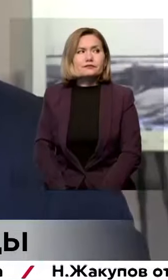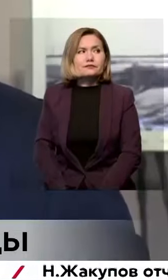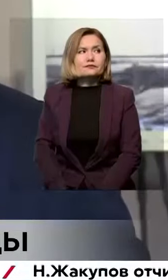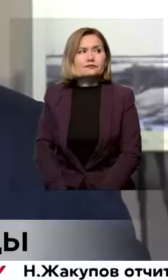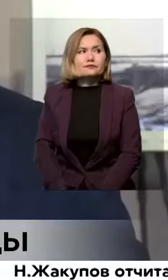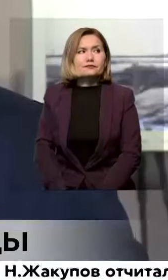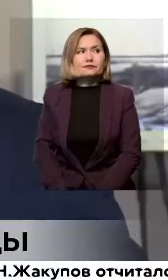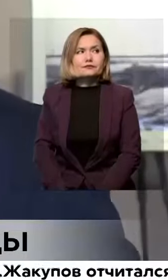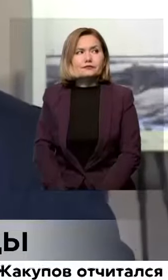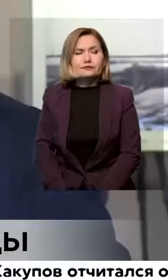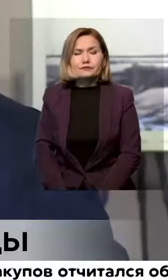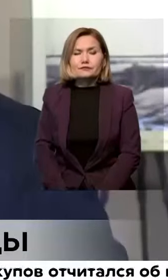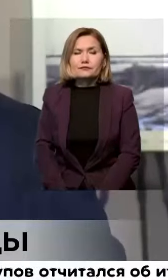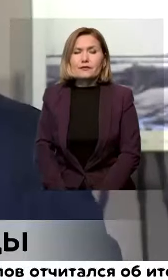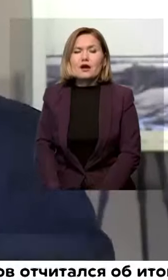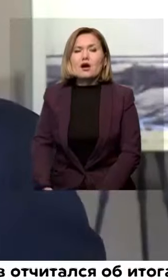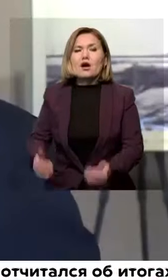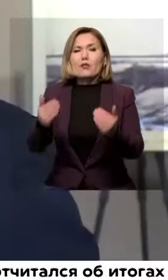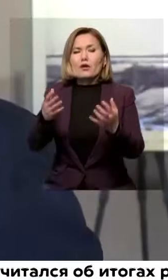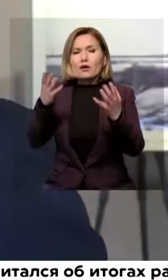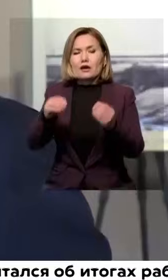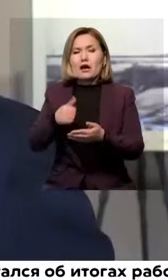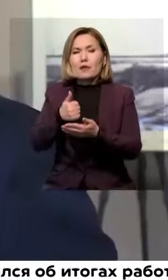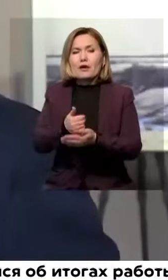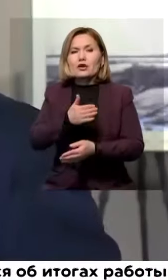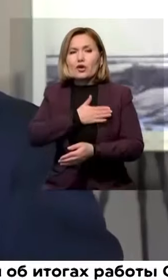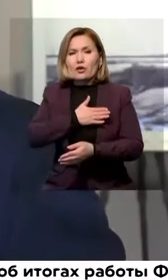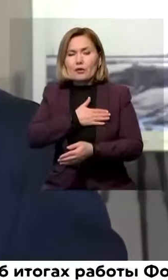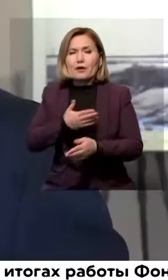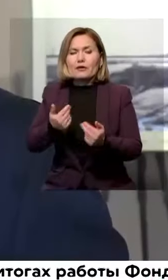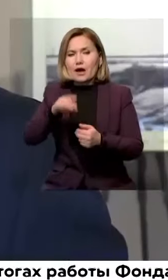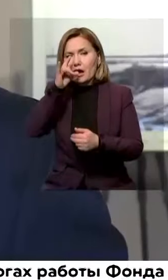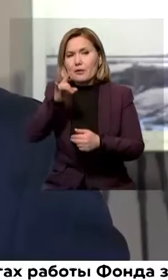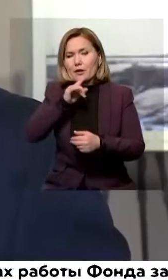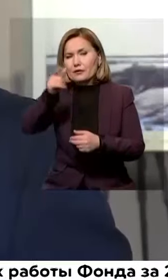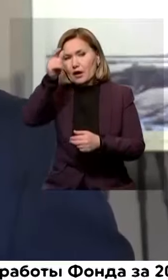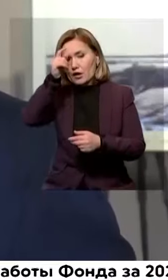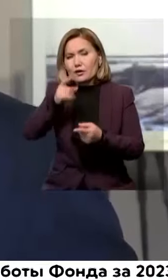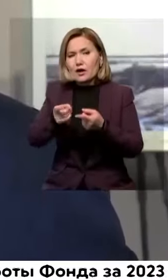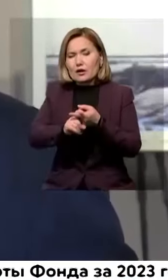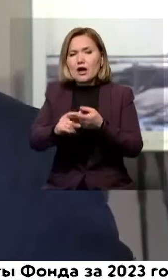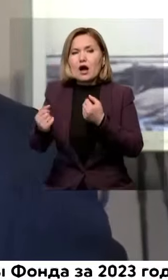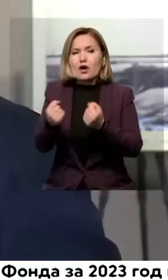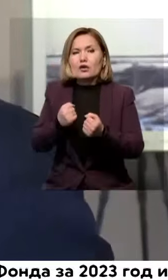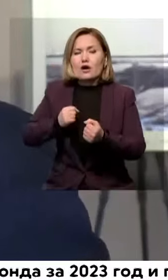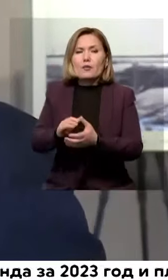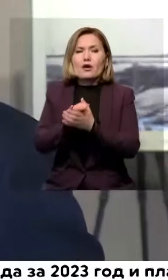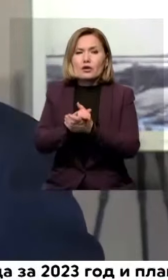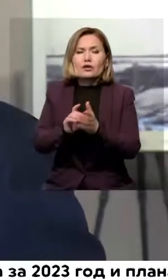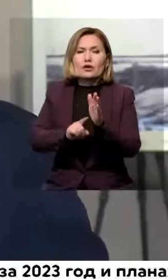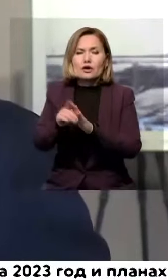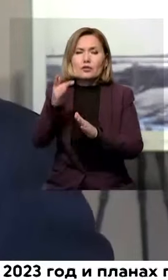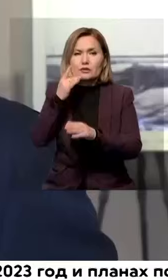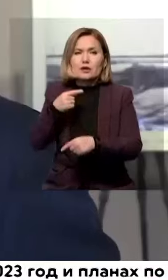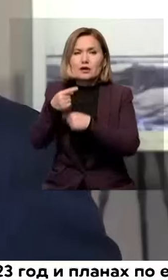Vallahi bizim tarihimiz. Бүгінгі көрменің негізі руханиятта. Себебі Қазақстан мен Түркияның қарым-қатынасы тәуелсіздіктен кейін де,